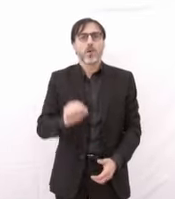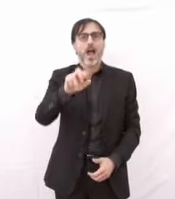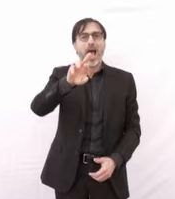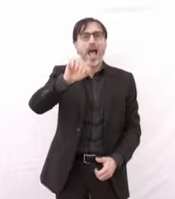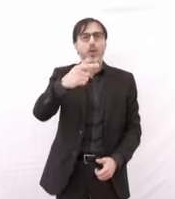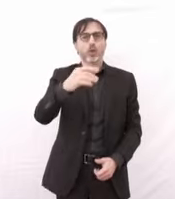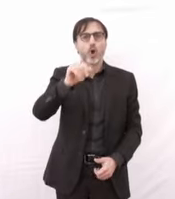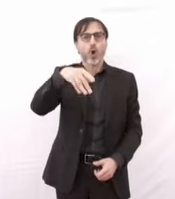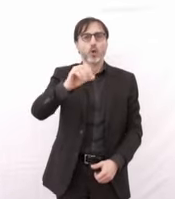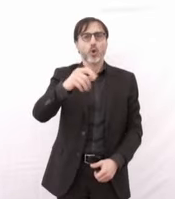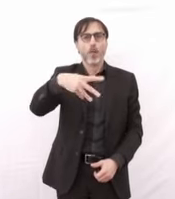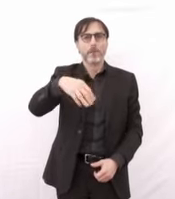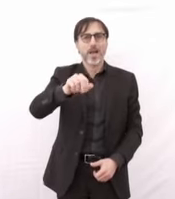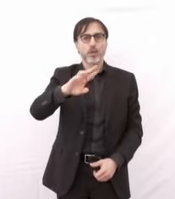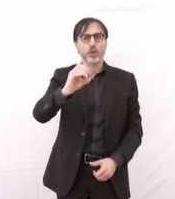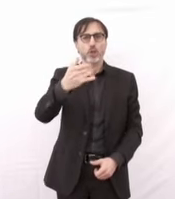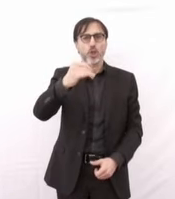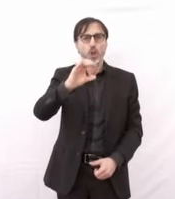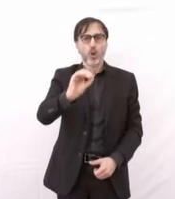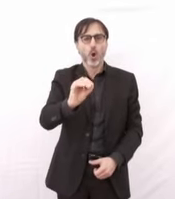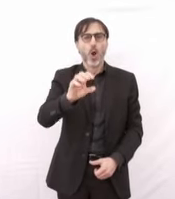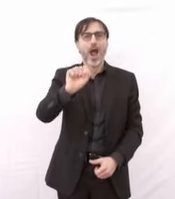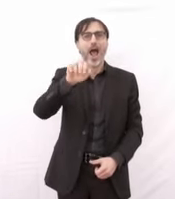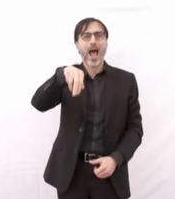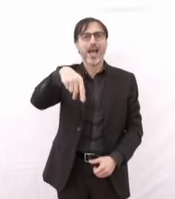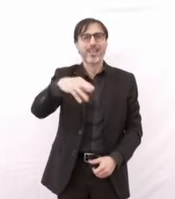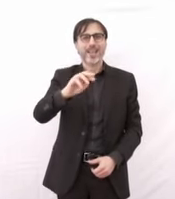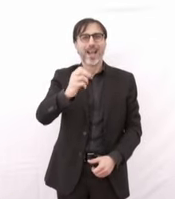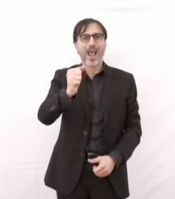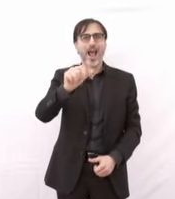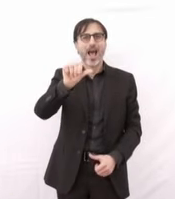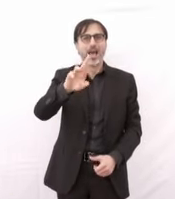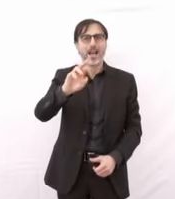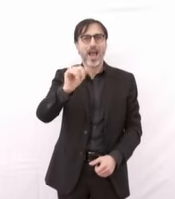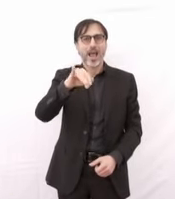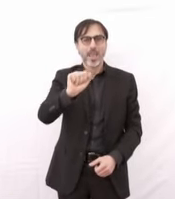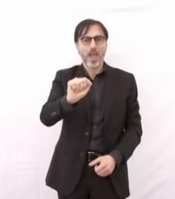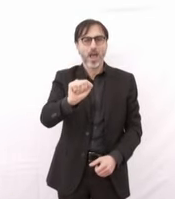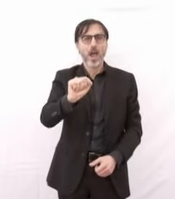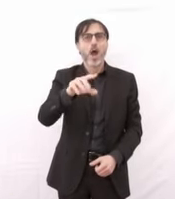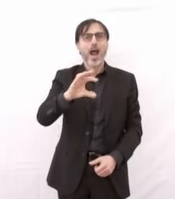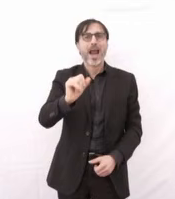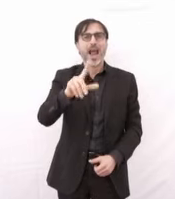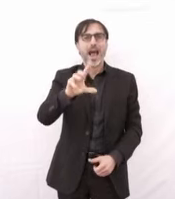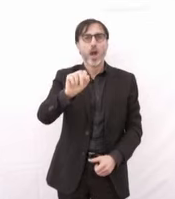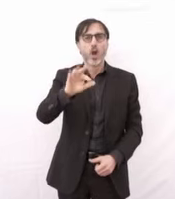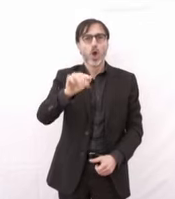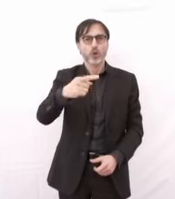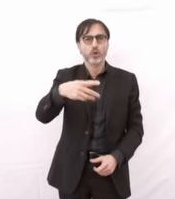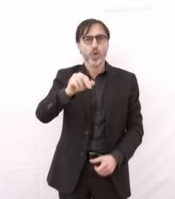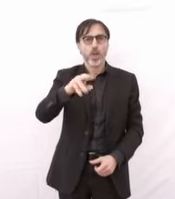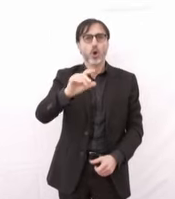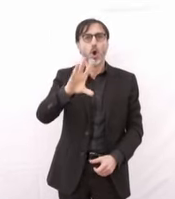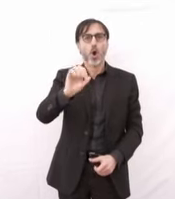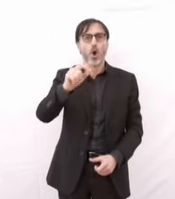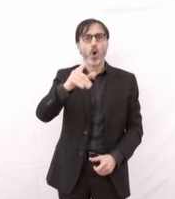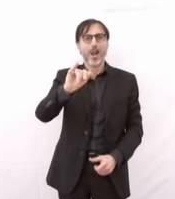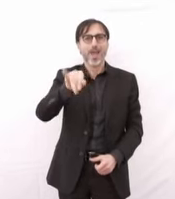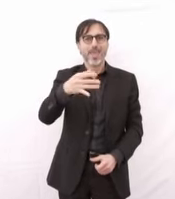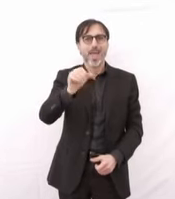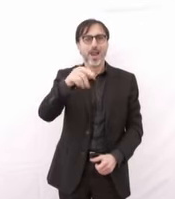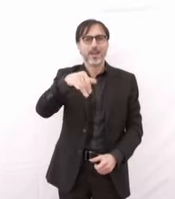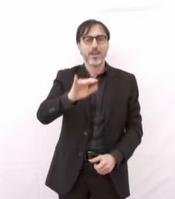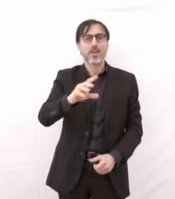Antonio Mancino, Andrea Raia, Calogero Comaianni, Filippo